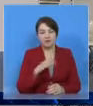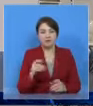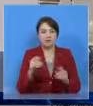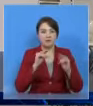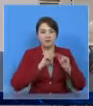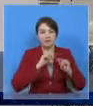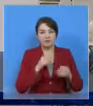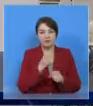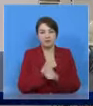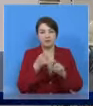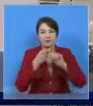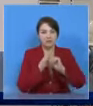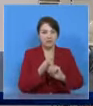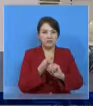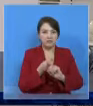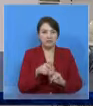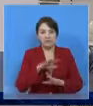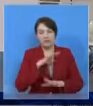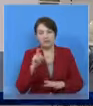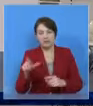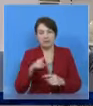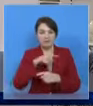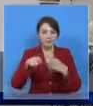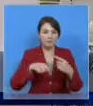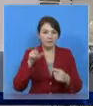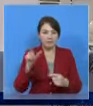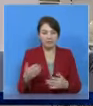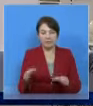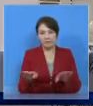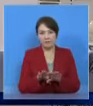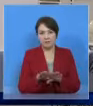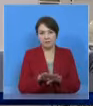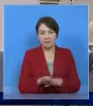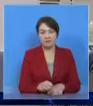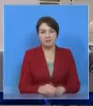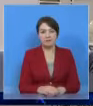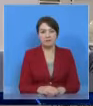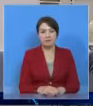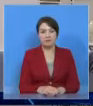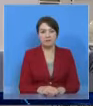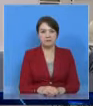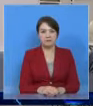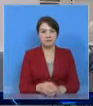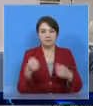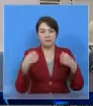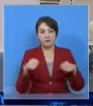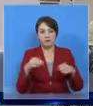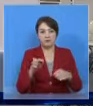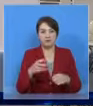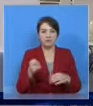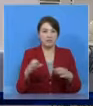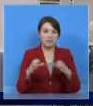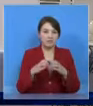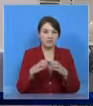партнерские деловые с многими предпринимателями Да и также представители предпринимателей торгово-промышленных